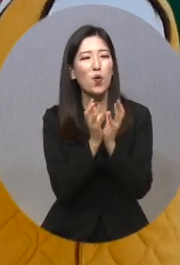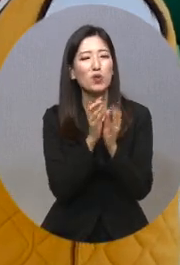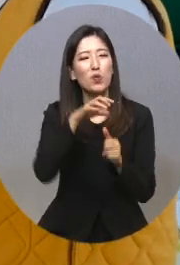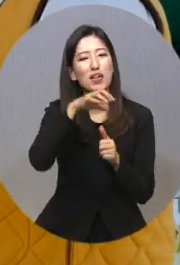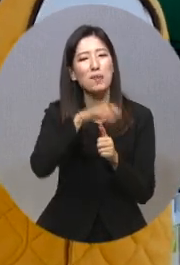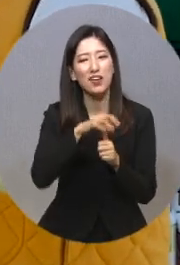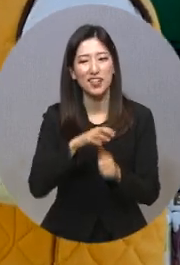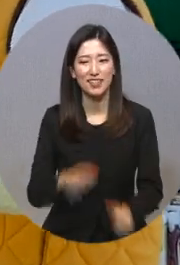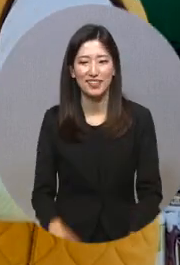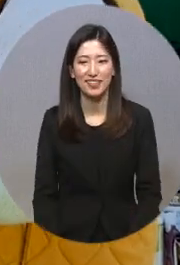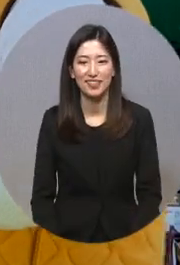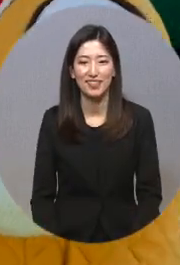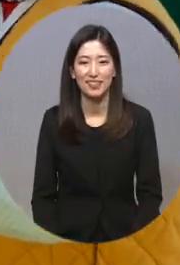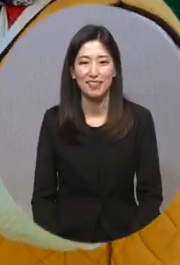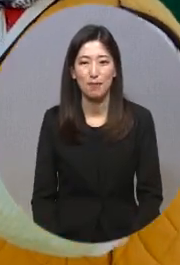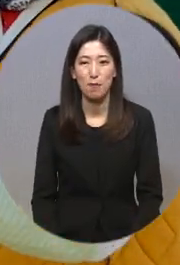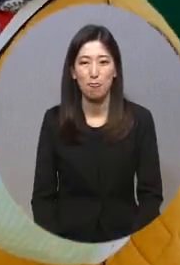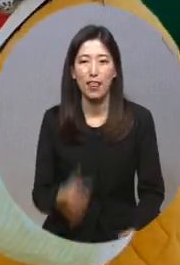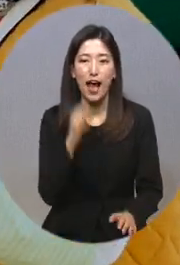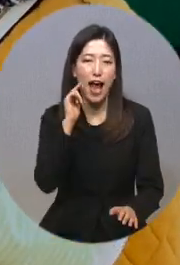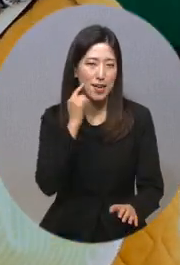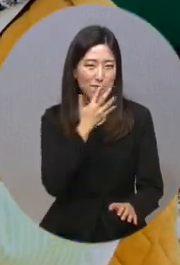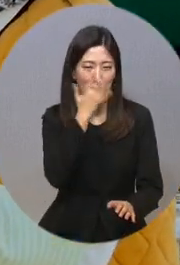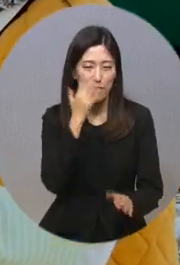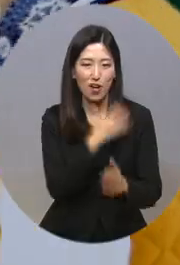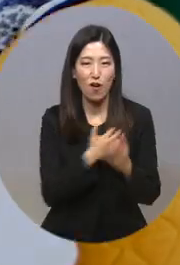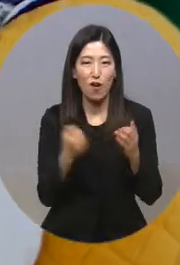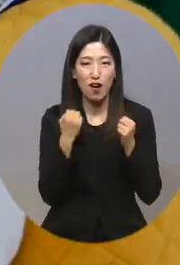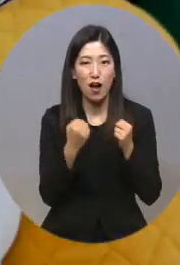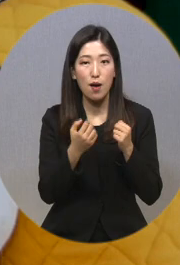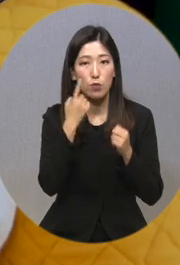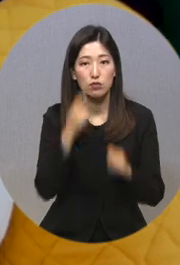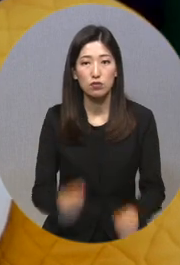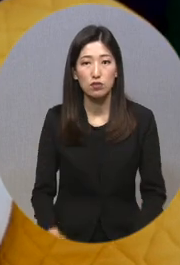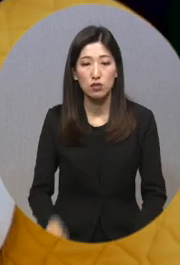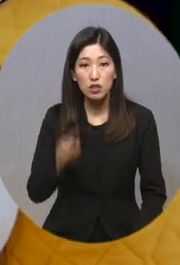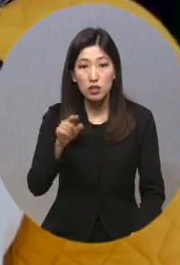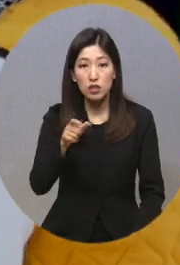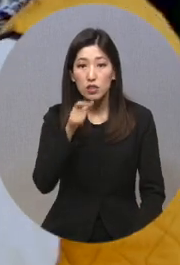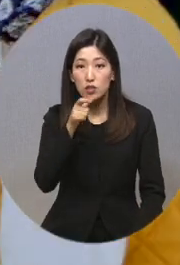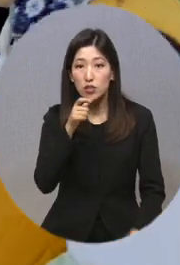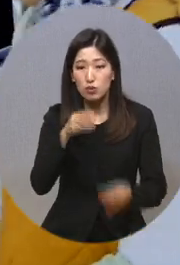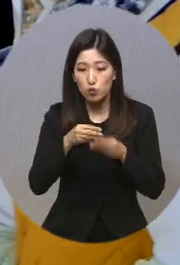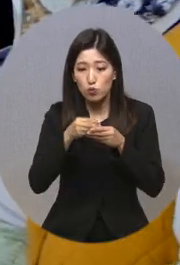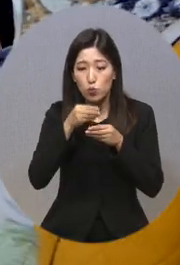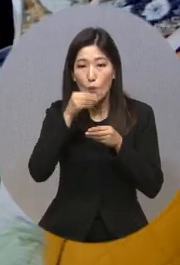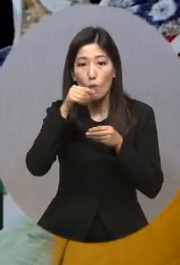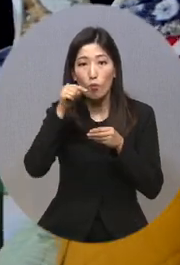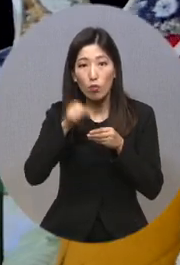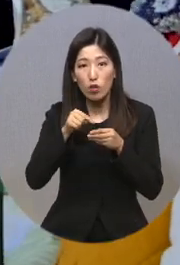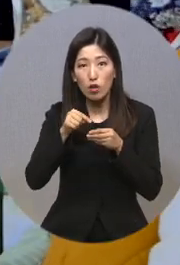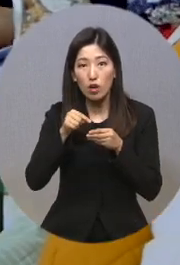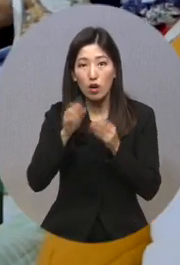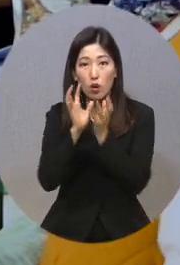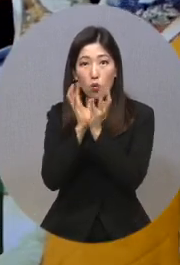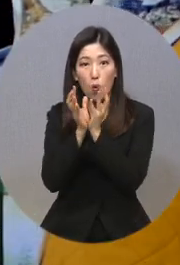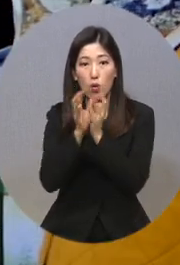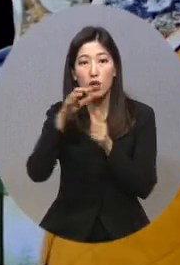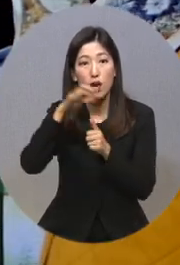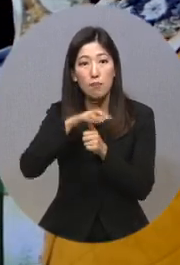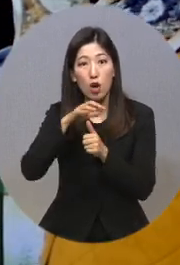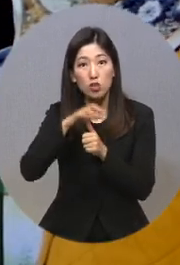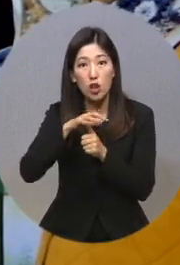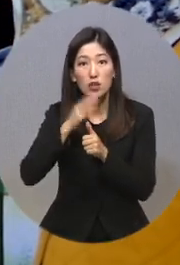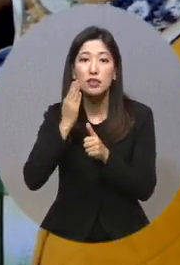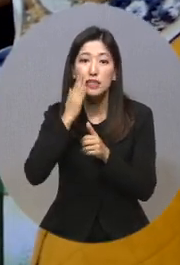꽃송이 버섯으로 아름다움과 건강까지 선물하세요. 요게 지금 바로 백아산 꽃송이 버섯. 예예. 맞습니다.